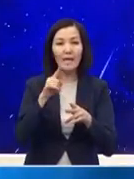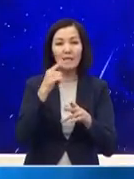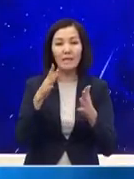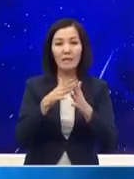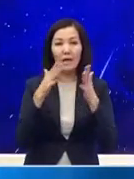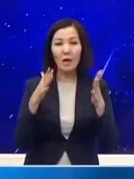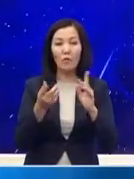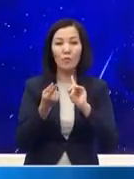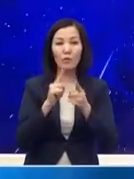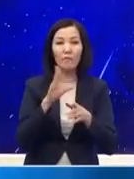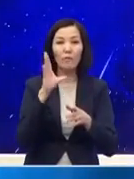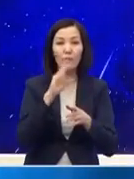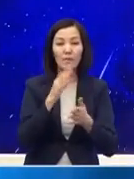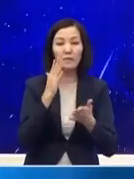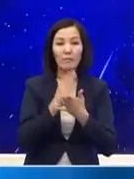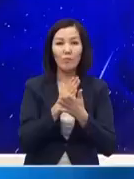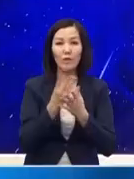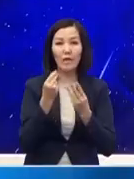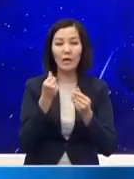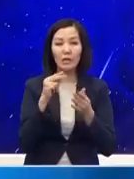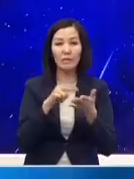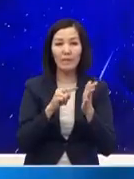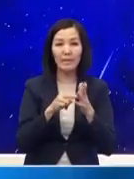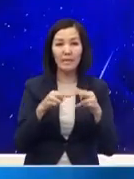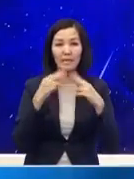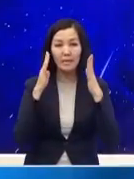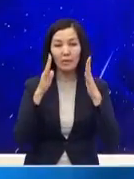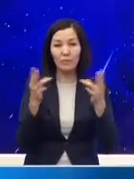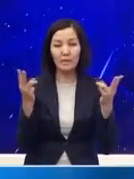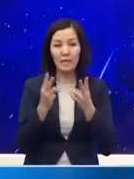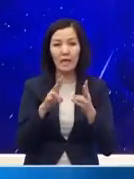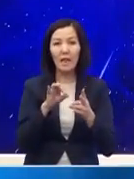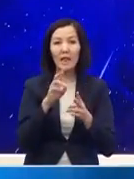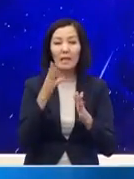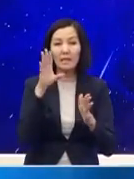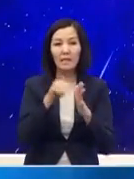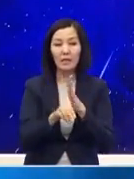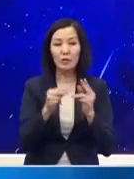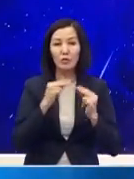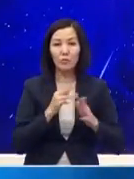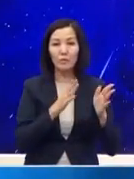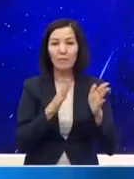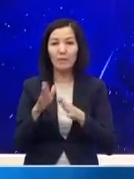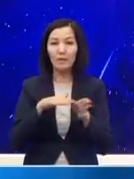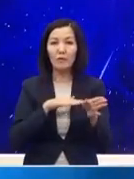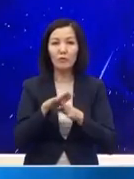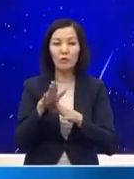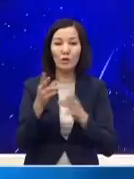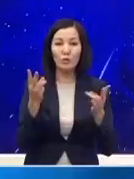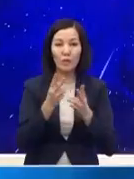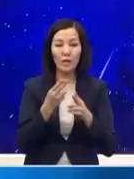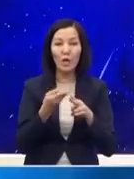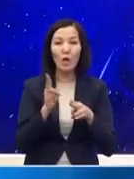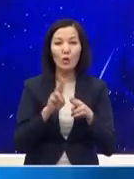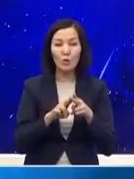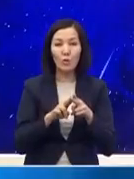ауқымды реформасы деген сөз. Қаржы мәселесінде ескеруіміз керек. Латын әліпбиін енгізу жұмысы біртіндеп жүзеге асуы керек.